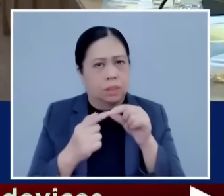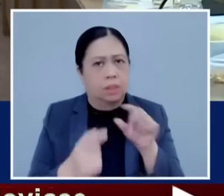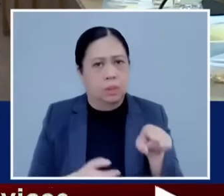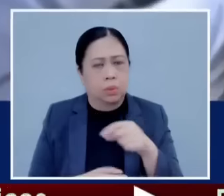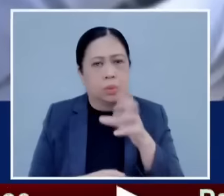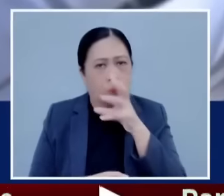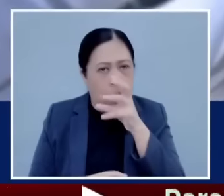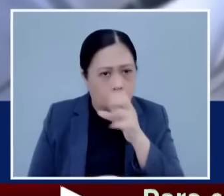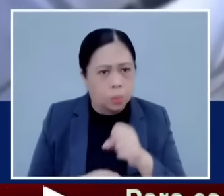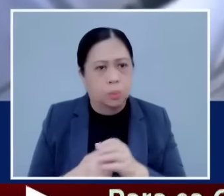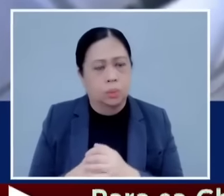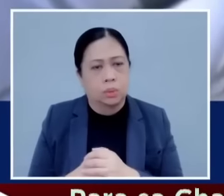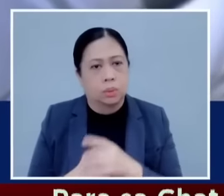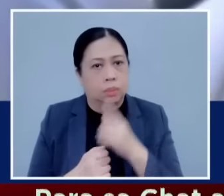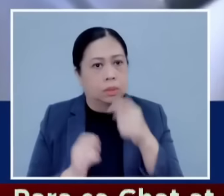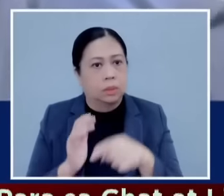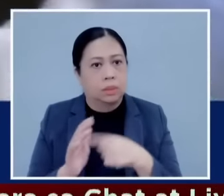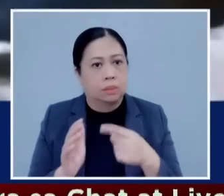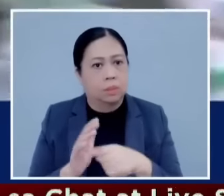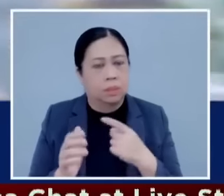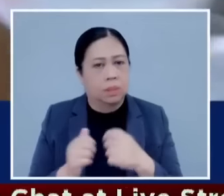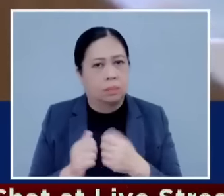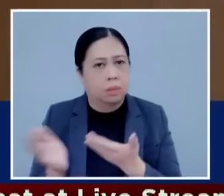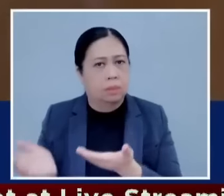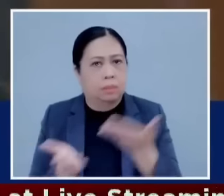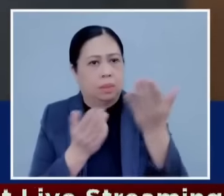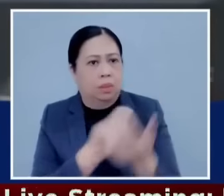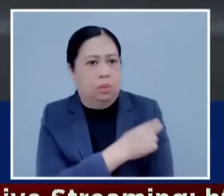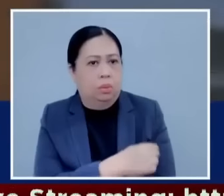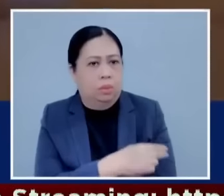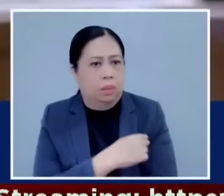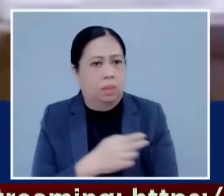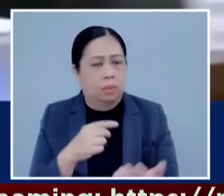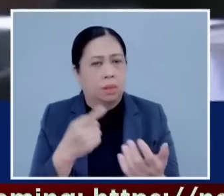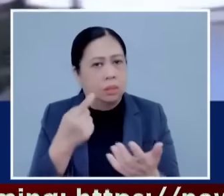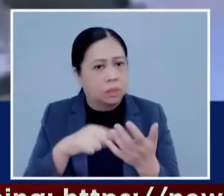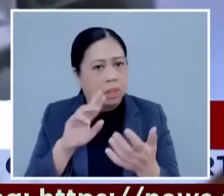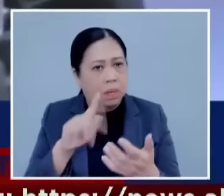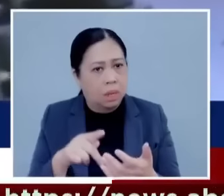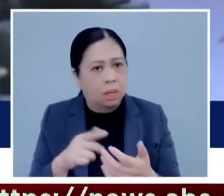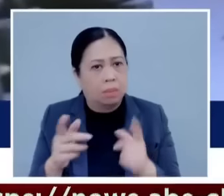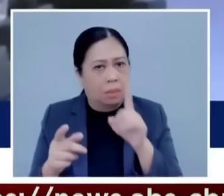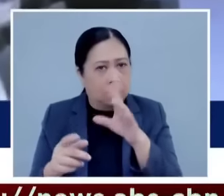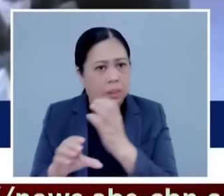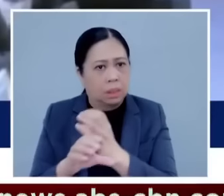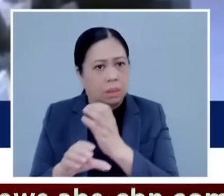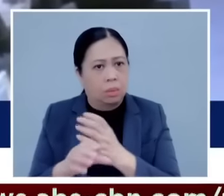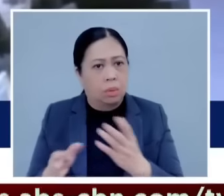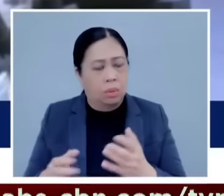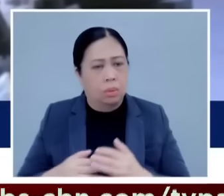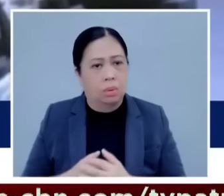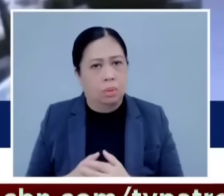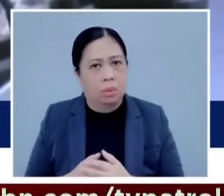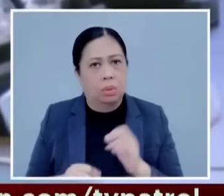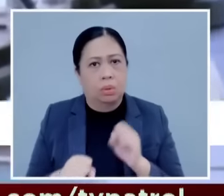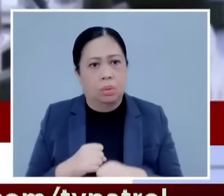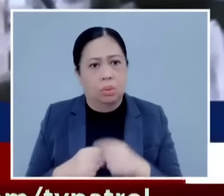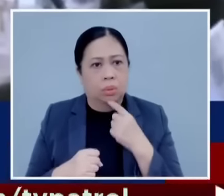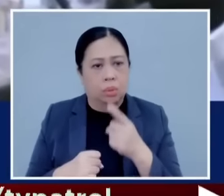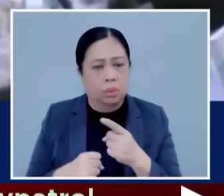nakatatanda. Kasi kung minsan tinatakbo ka sa ospital o magpapa-check up ka, yun lang ang sasakyan mo. Kaya sinabi